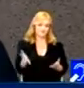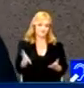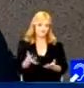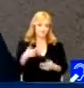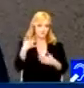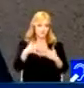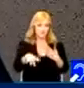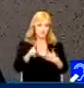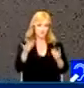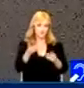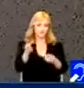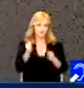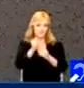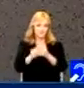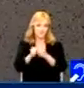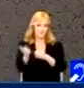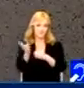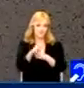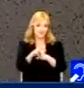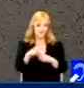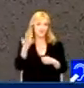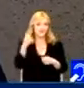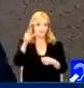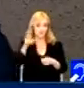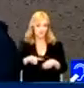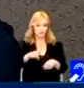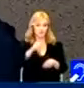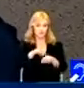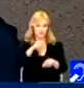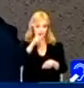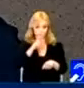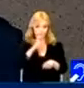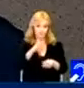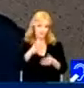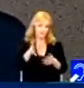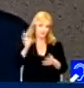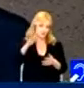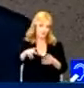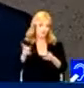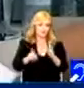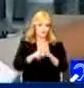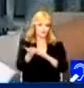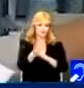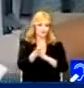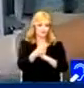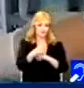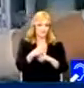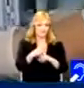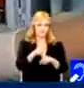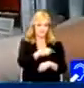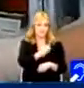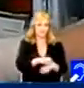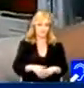Și astea, dacă tare, când omul simțește rău, el simțește, dar mă cred că controlează inima. Dar...